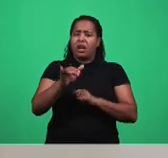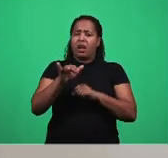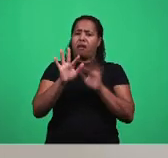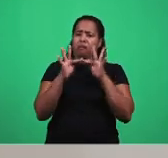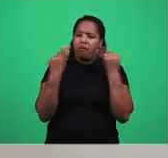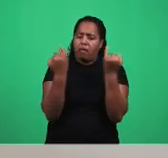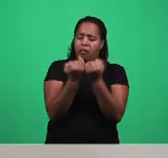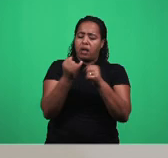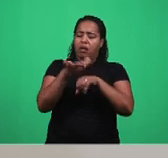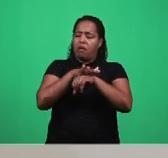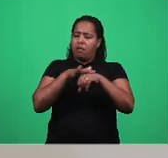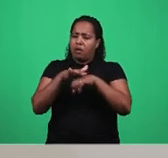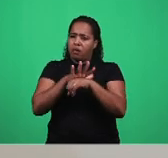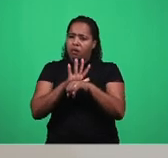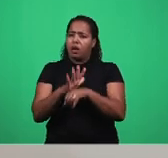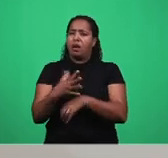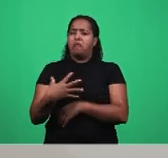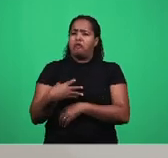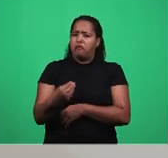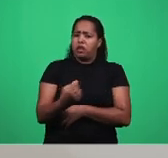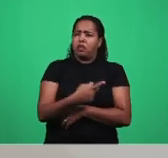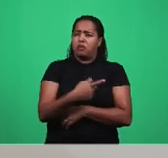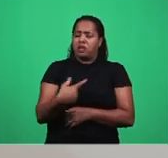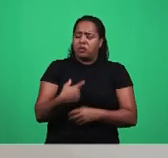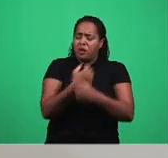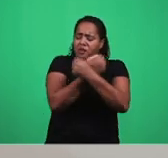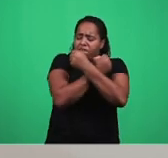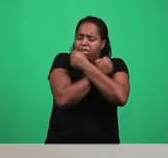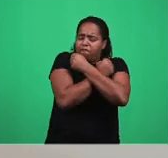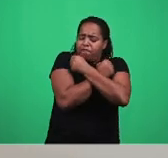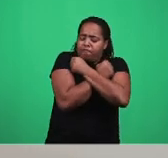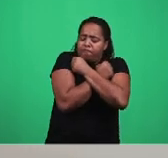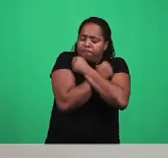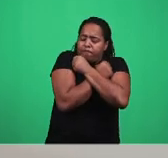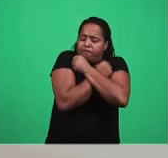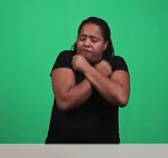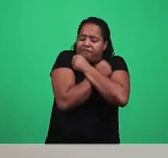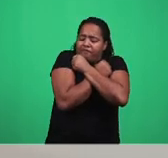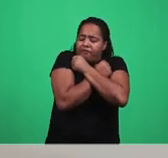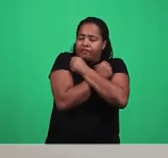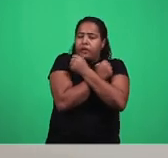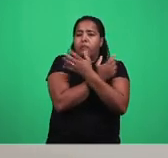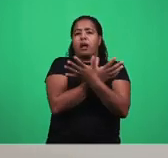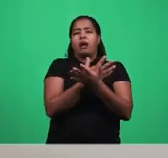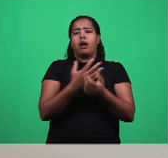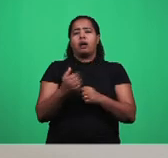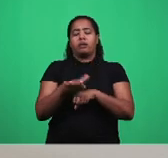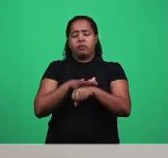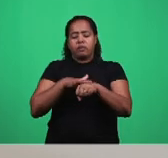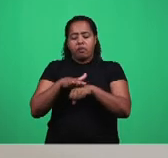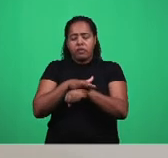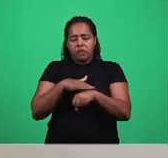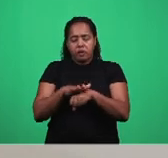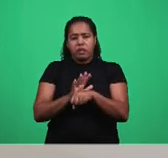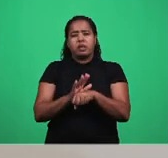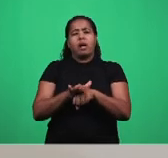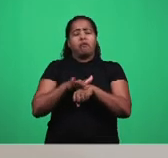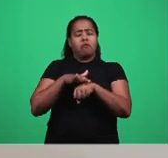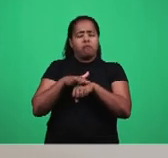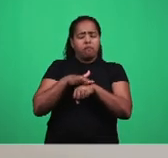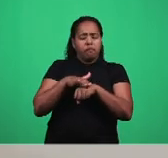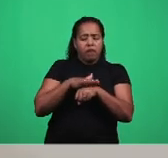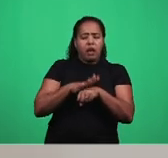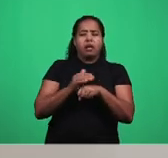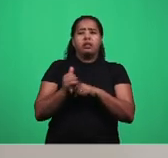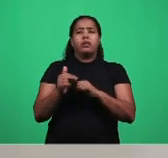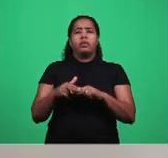parlé avec la famille. Il y a des enfants qui sont des pasteurs aussi. Et nous avons transmis nos